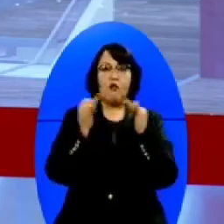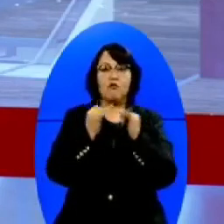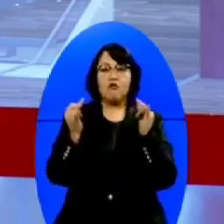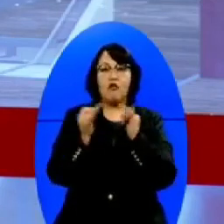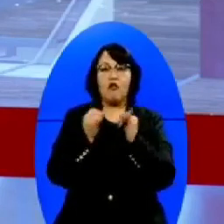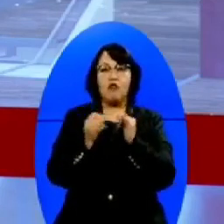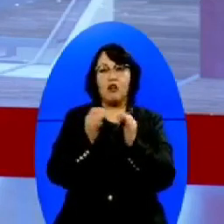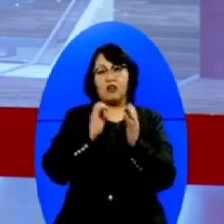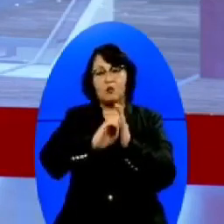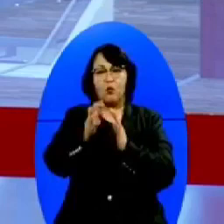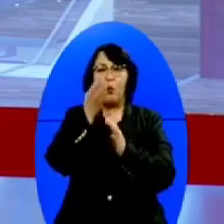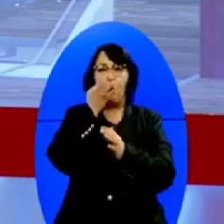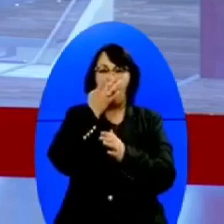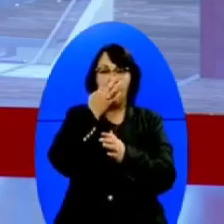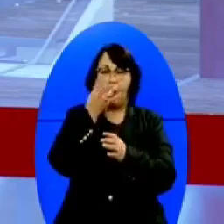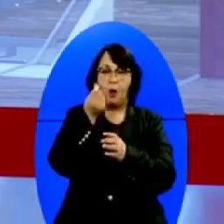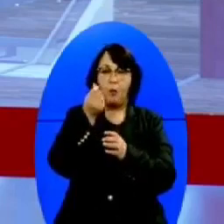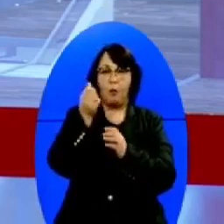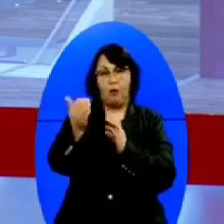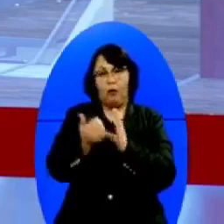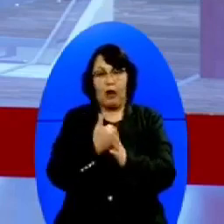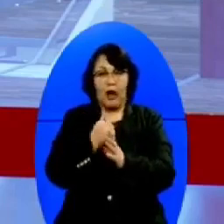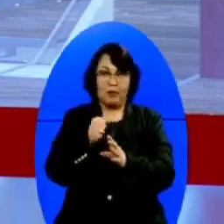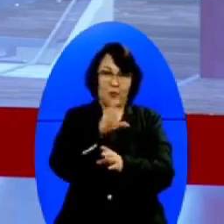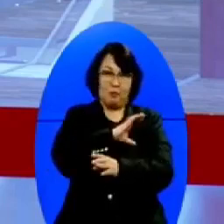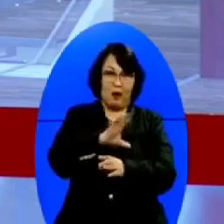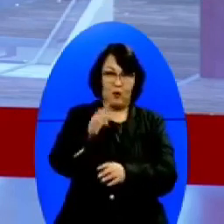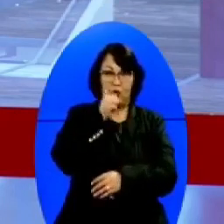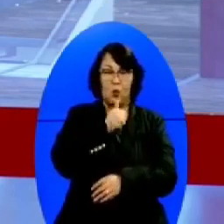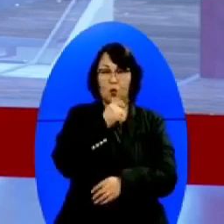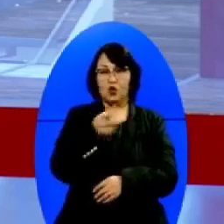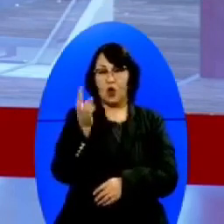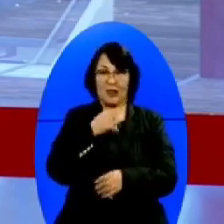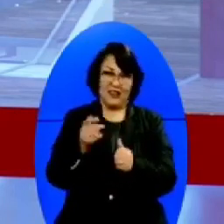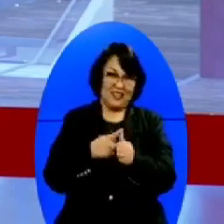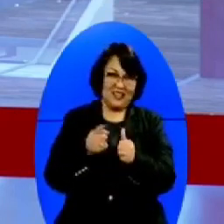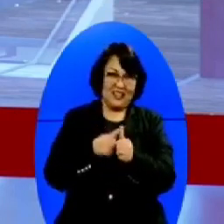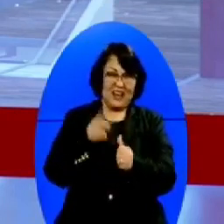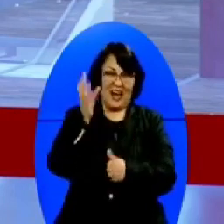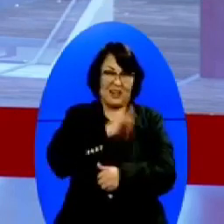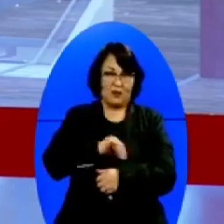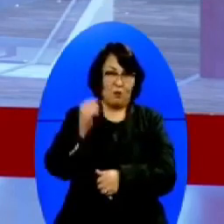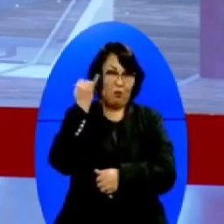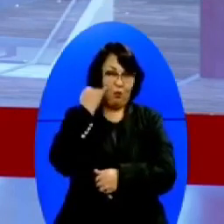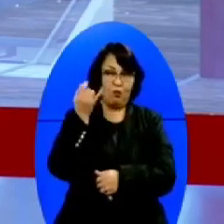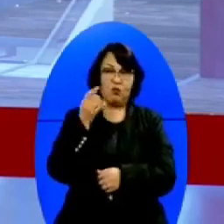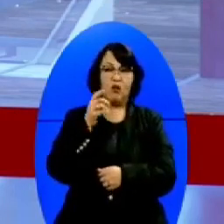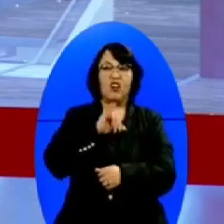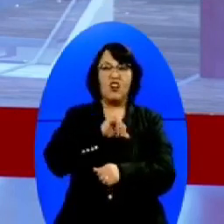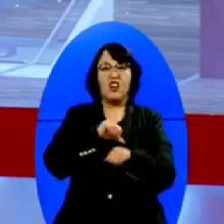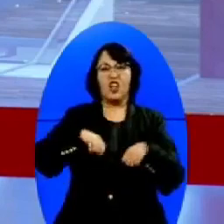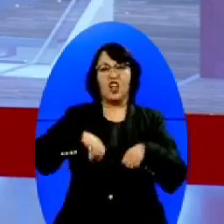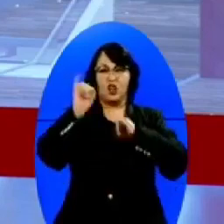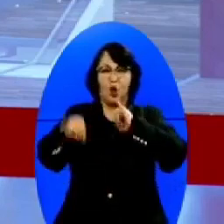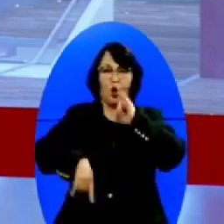хуурамч гүйлгээ хийх албан байгууллагын нууц код нэрийг нь ашиглан мөнгийг нь залилж байгааг хууль хяналтынхан сэрэмжлүүллээ.